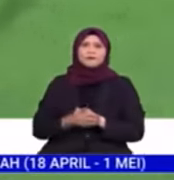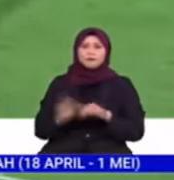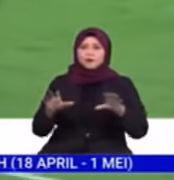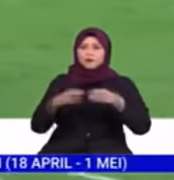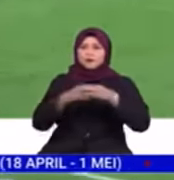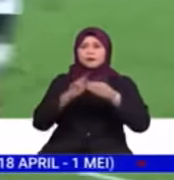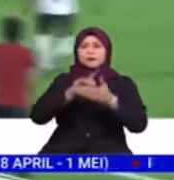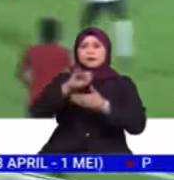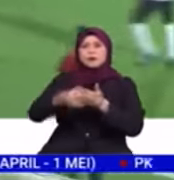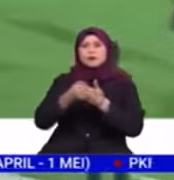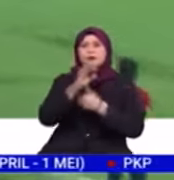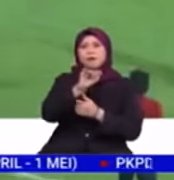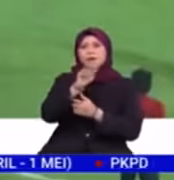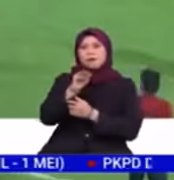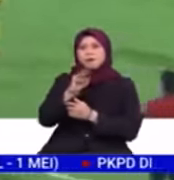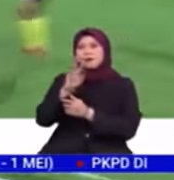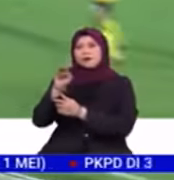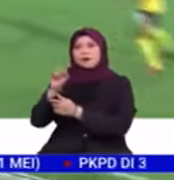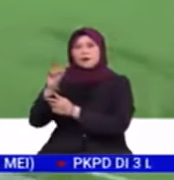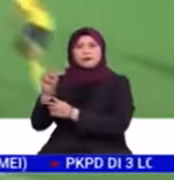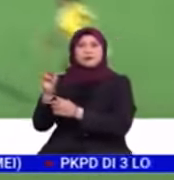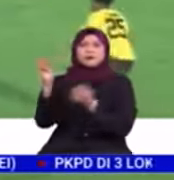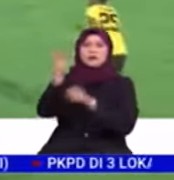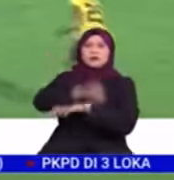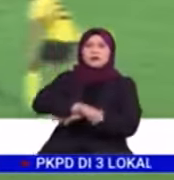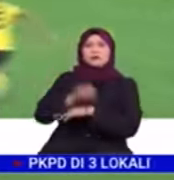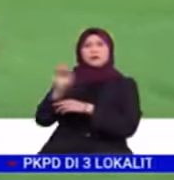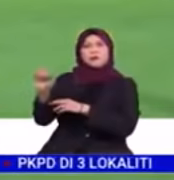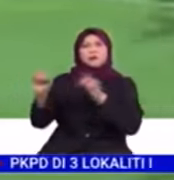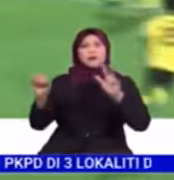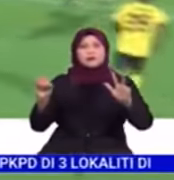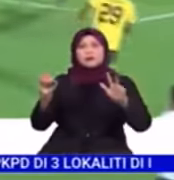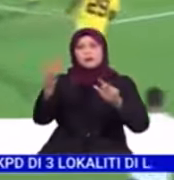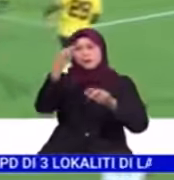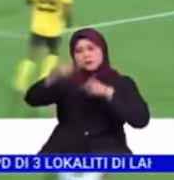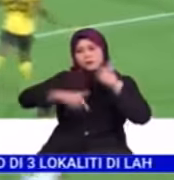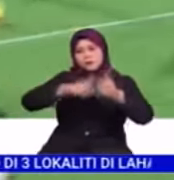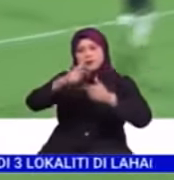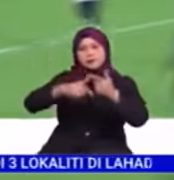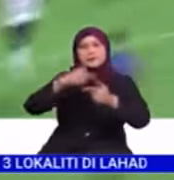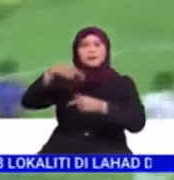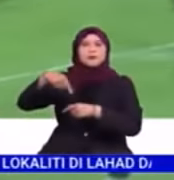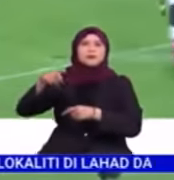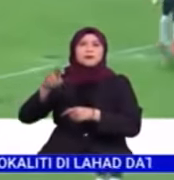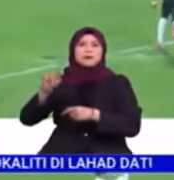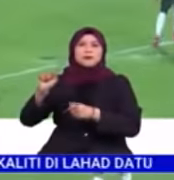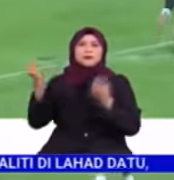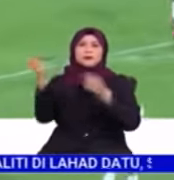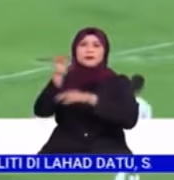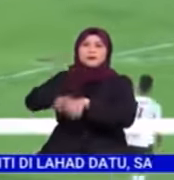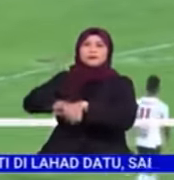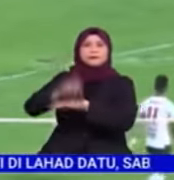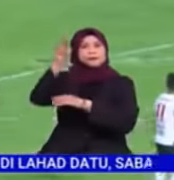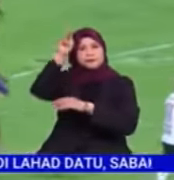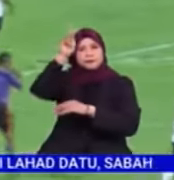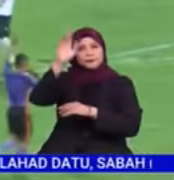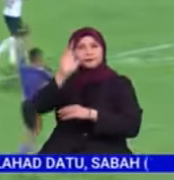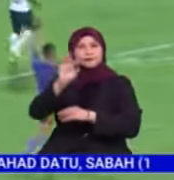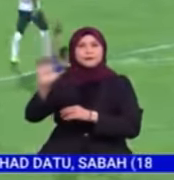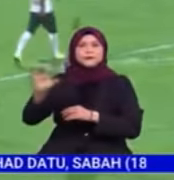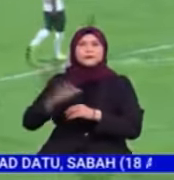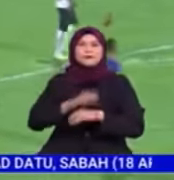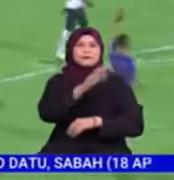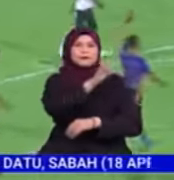Square Project FM MSN tewas 038 sendiri dalam aksi Liga Premier menentang Kelantan literasi jurulatih